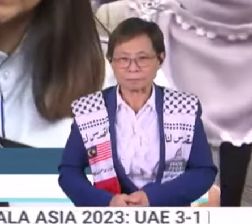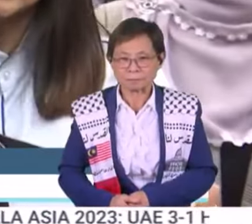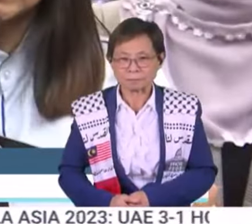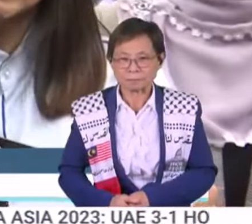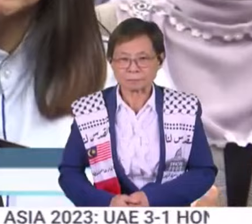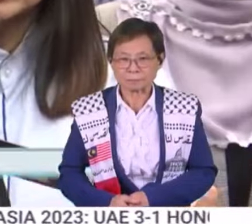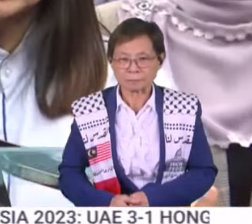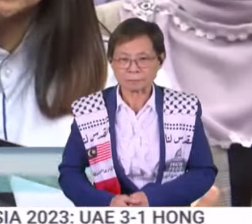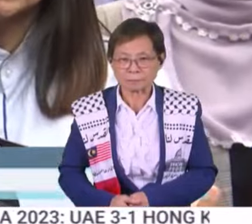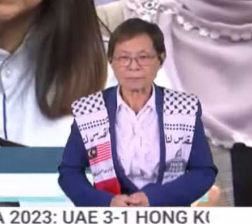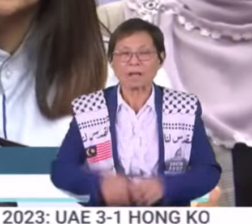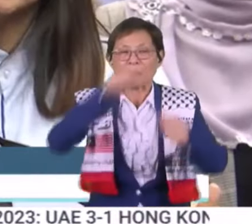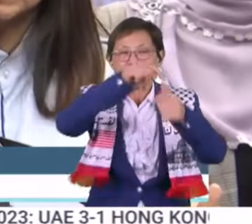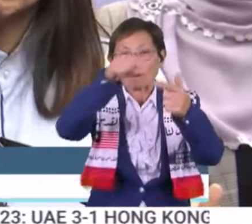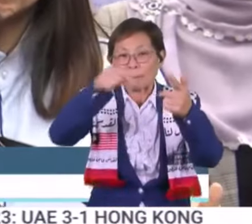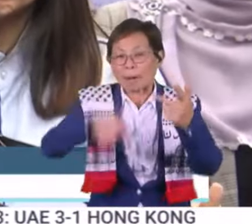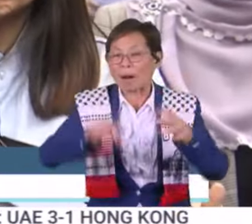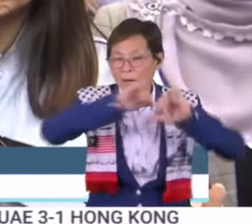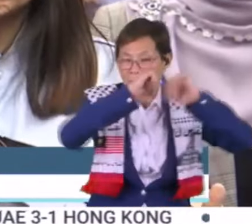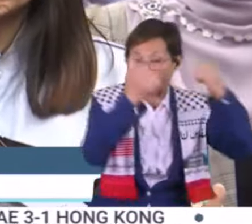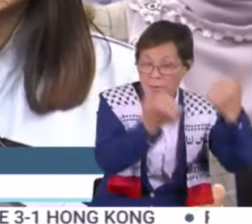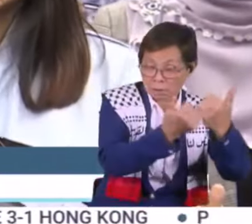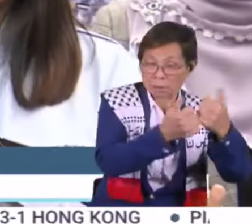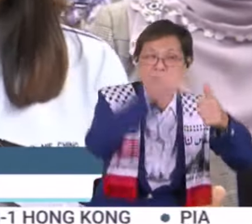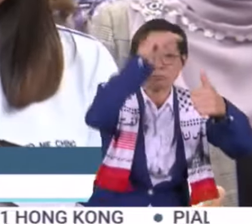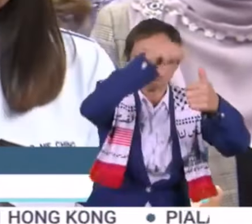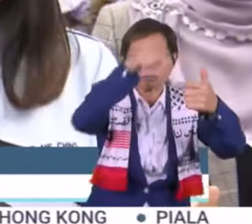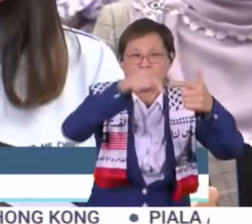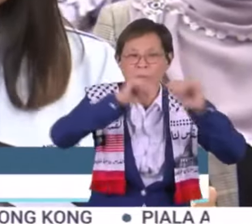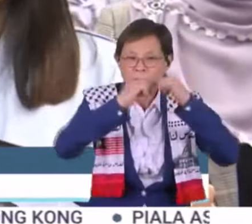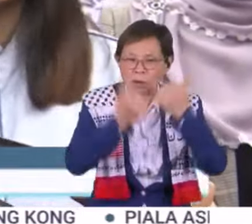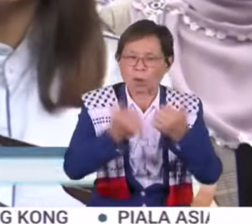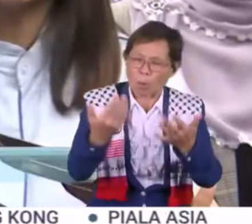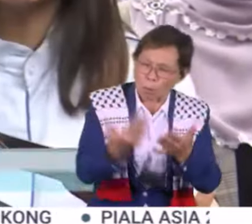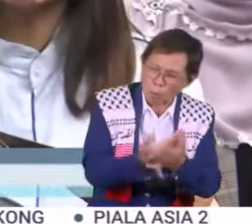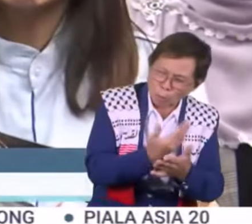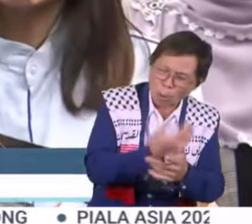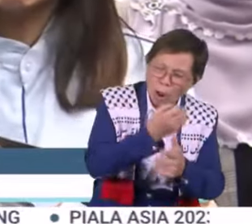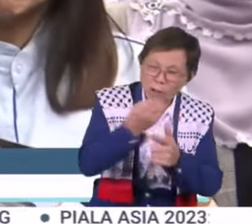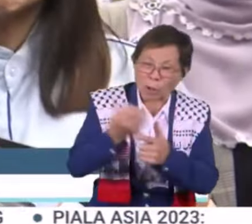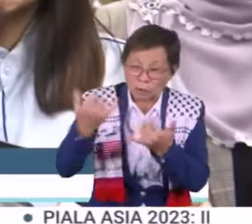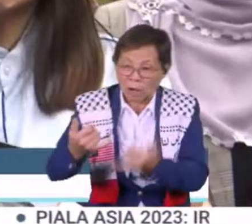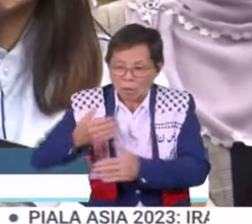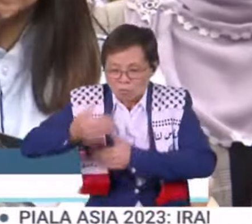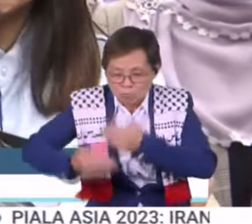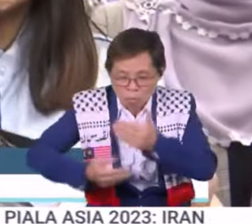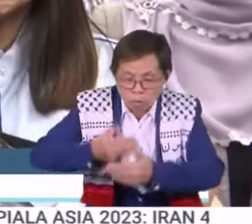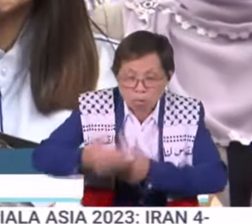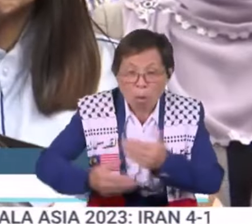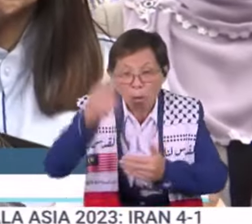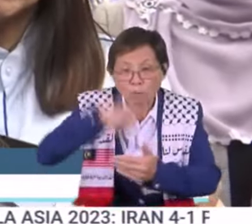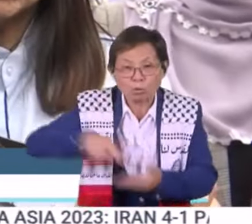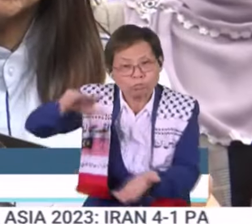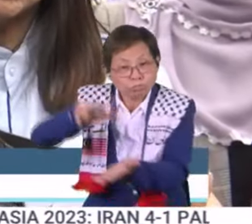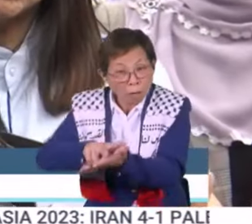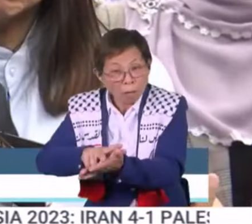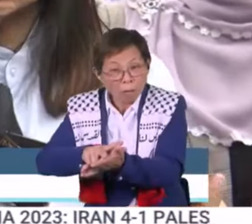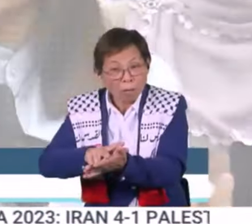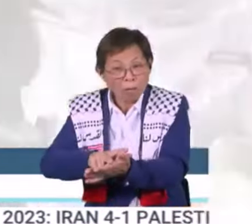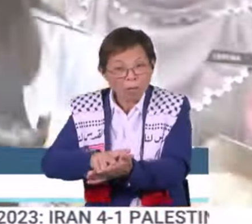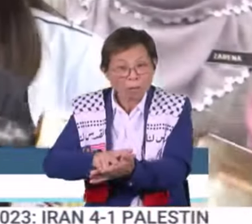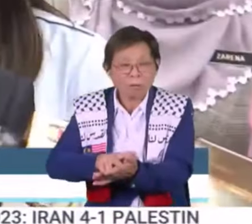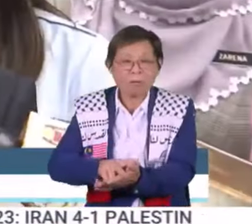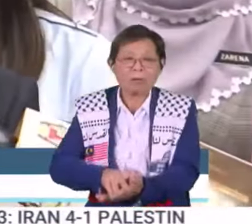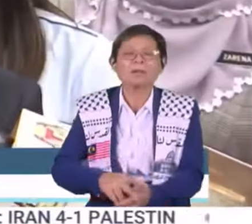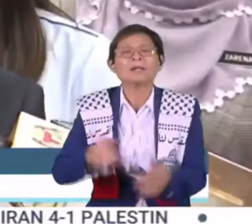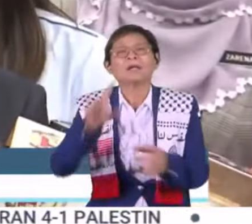Ada beberapa lagi agensi yang sama ada baru ataupun sedang dalam proses untuk disahkan pemindahan